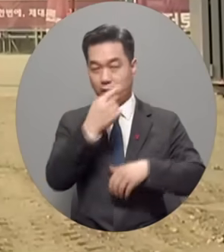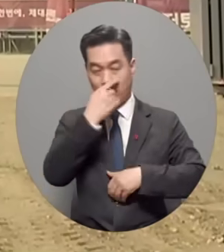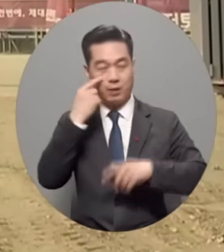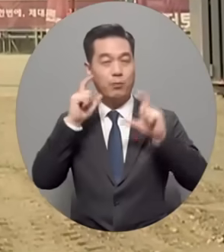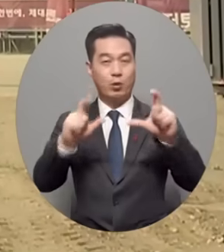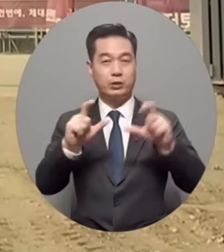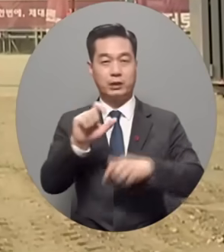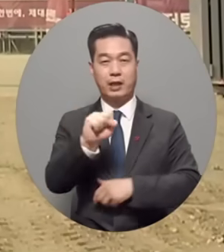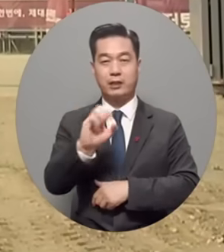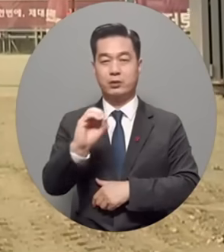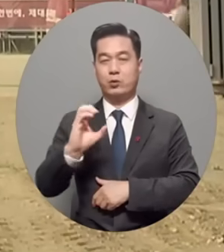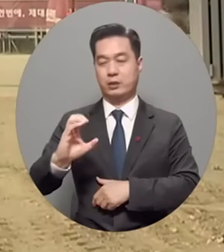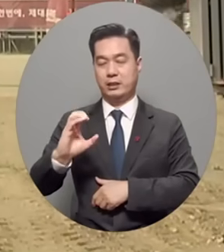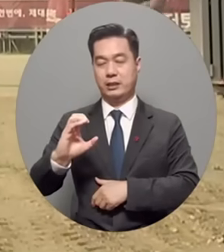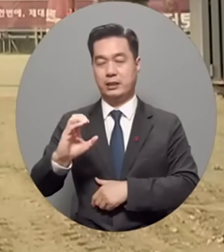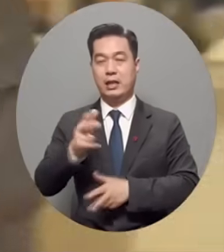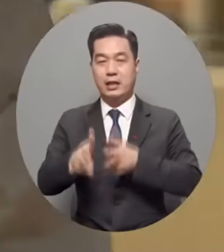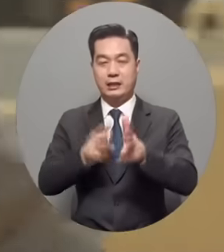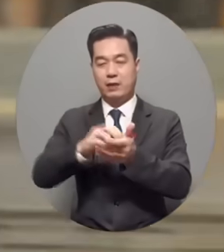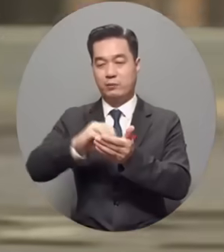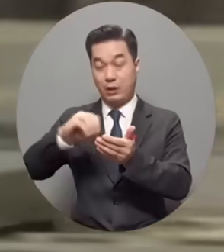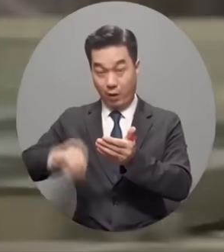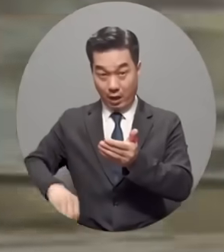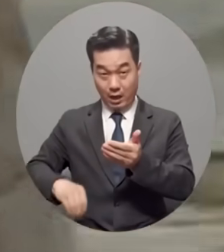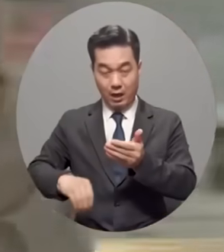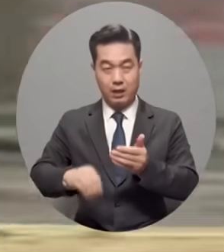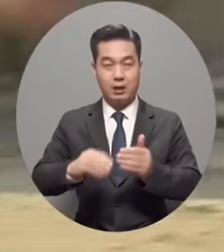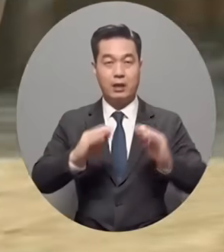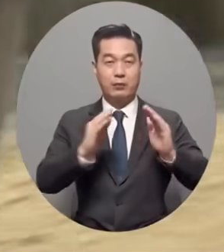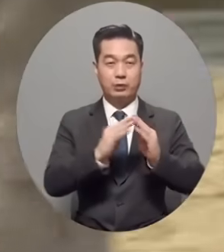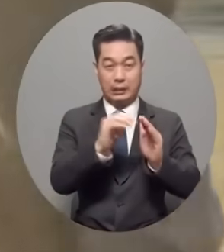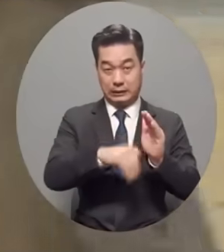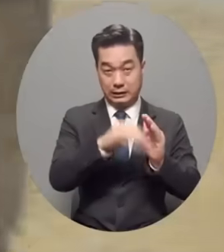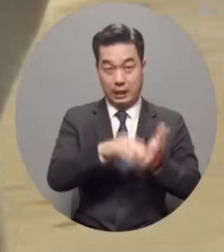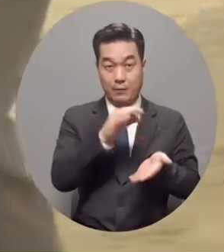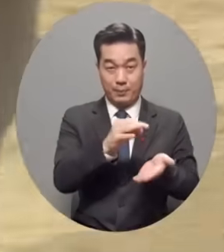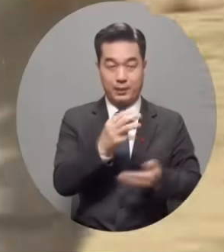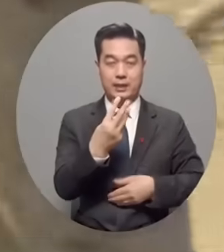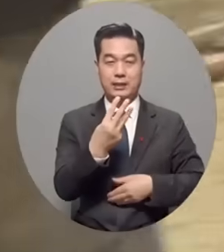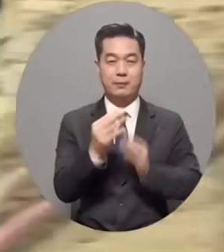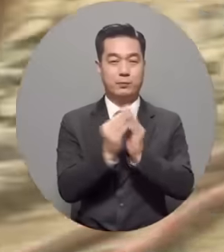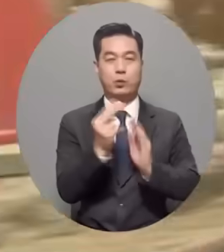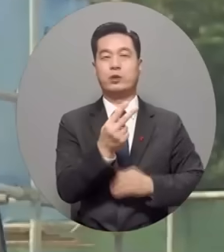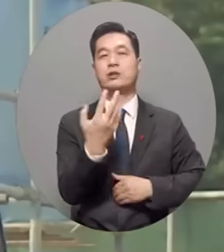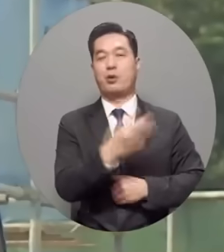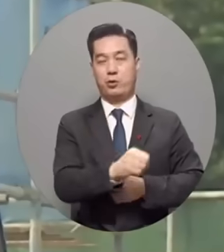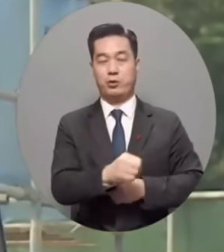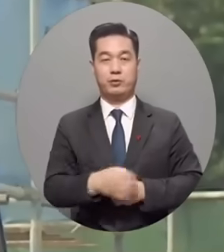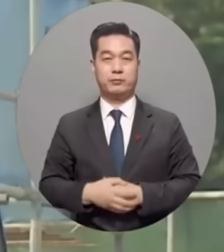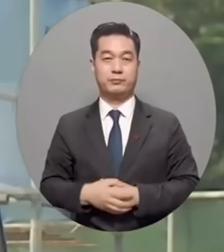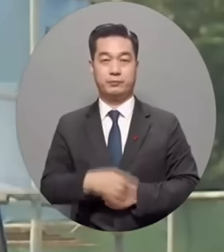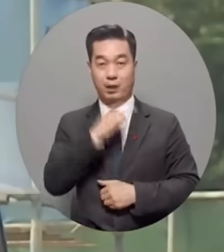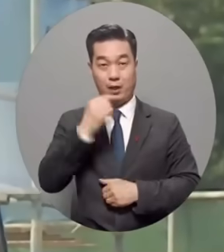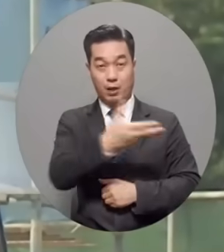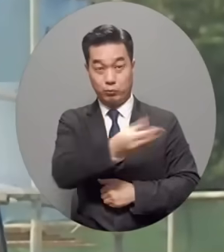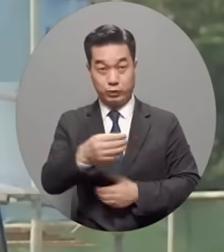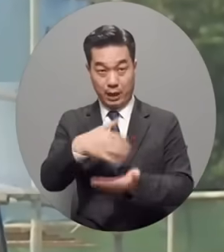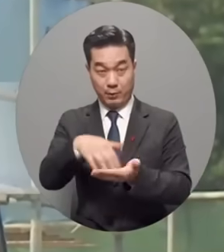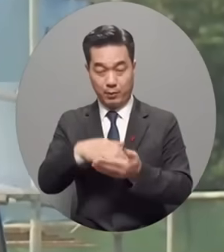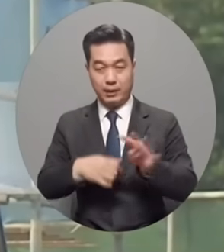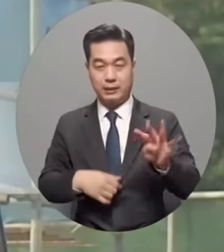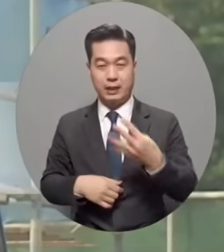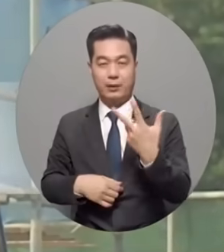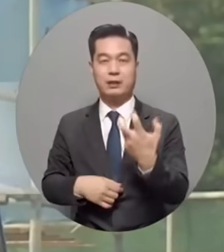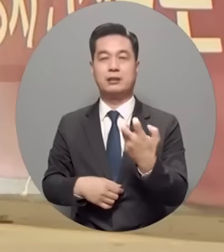SOC 사업을 제외하면 순수 부동산 개발 PF 잔액은 3조 2천억 원. 부채 비율